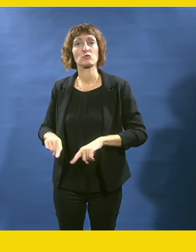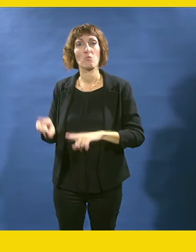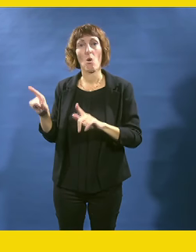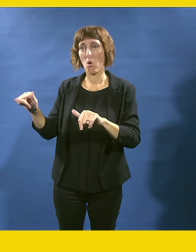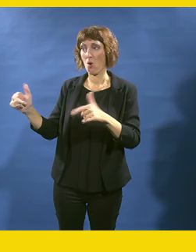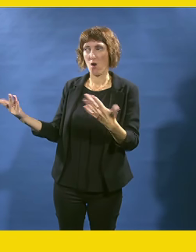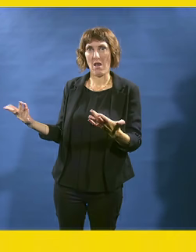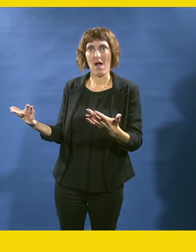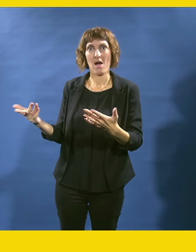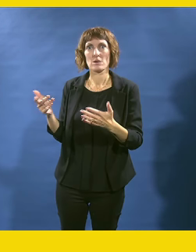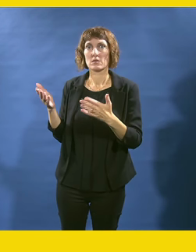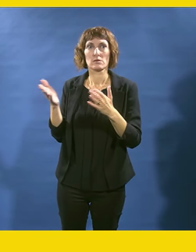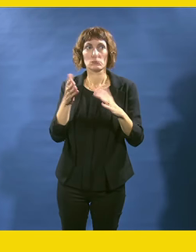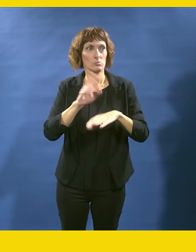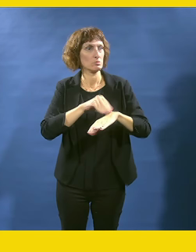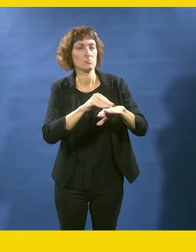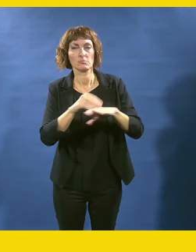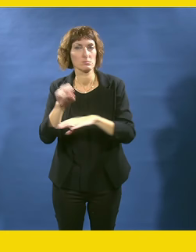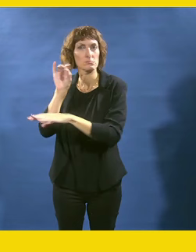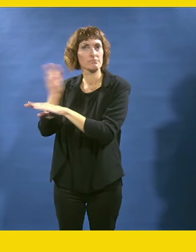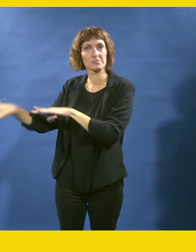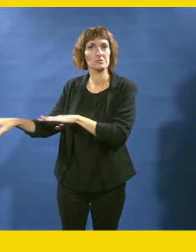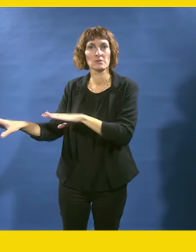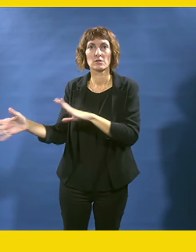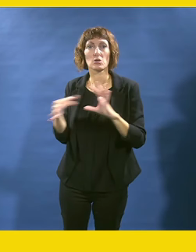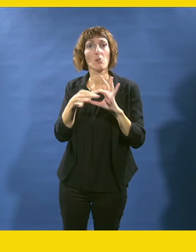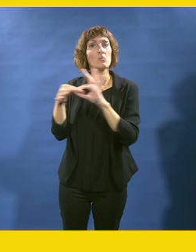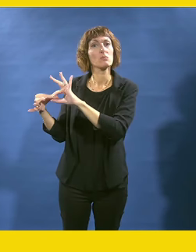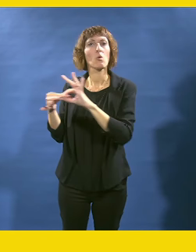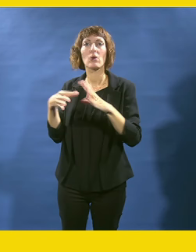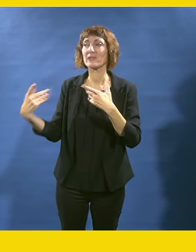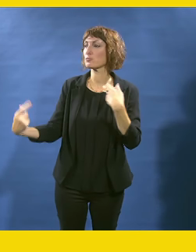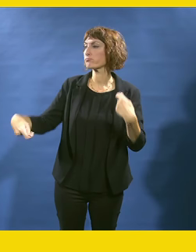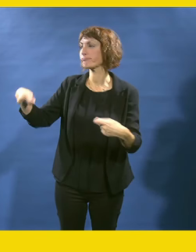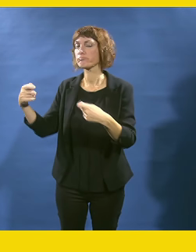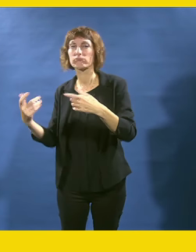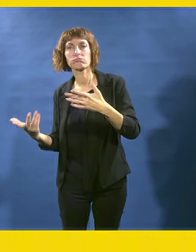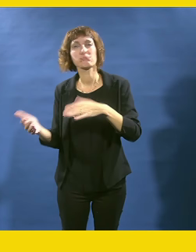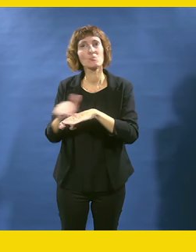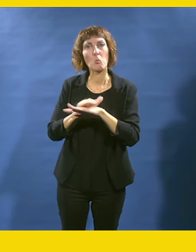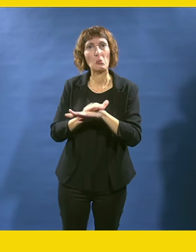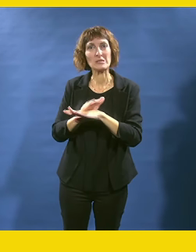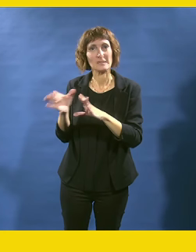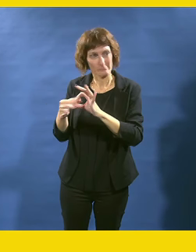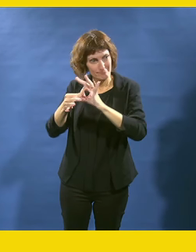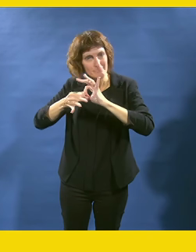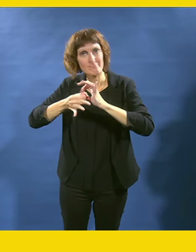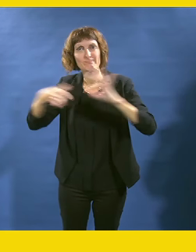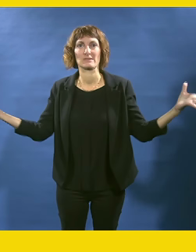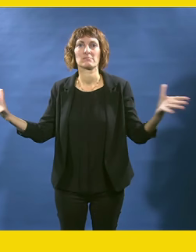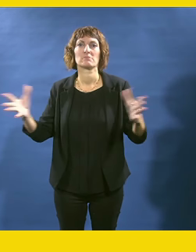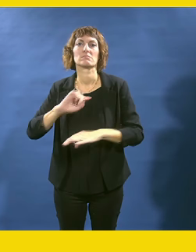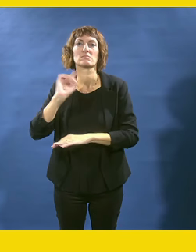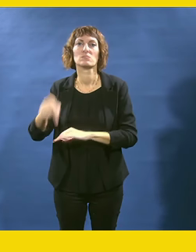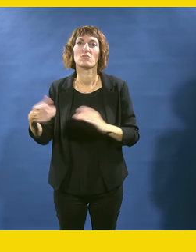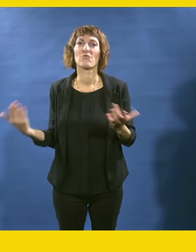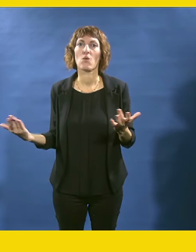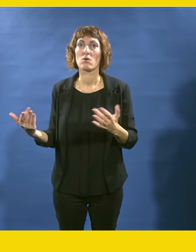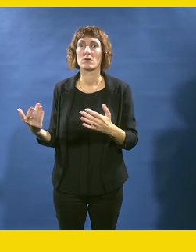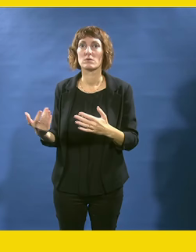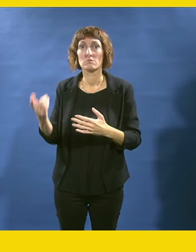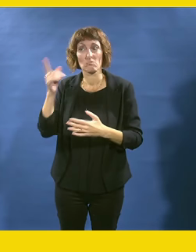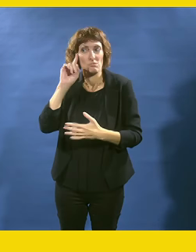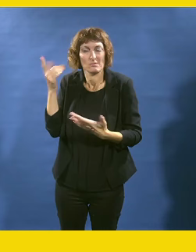Leben aller kritischen Menschen, insbesondere von Frauen und Mädchen, die als Zivilaktivistinnen tätig sind,